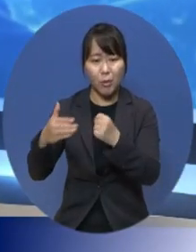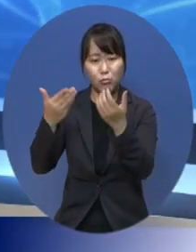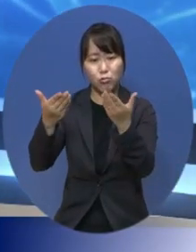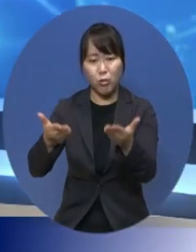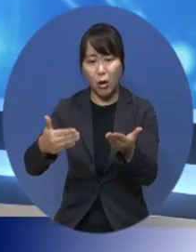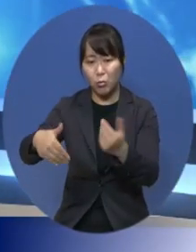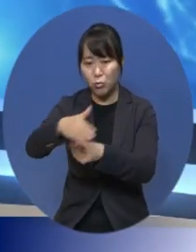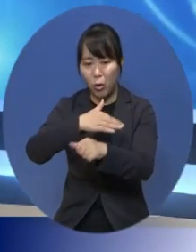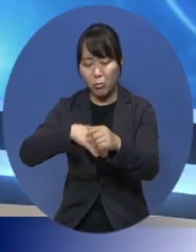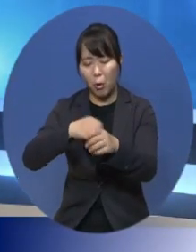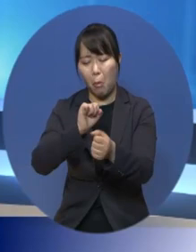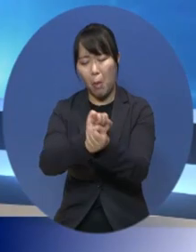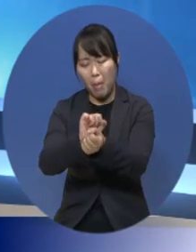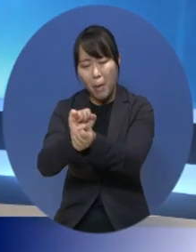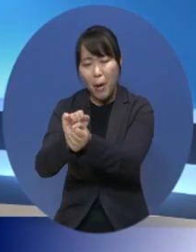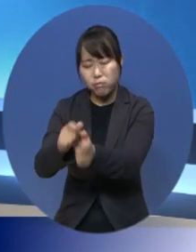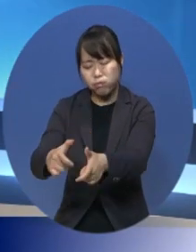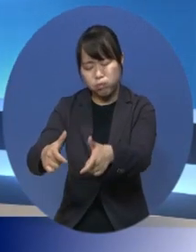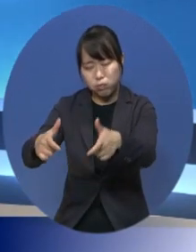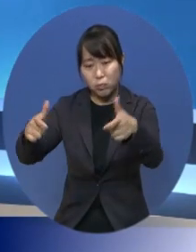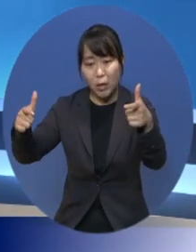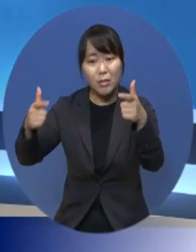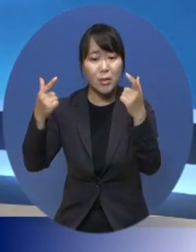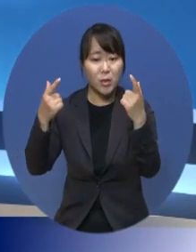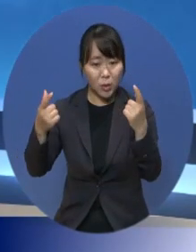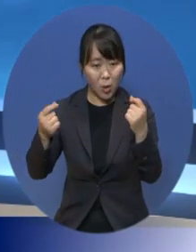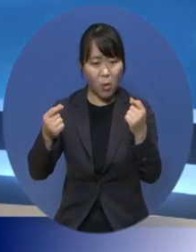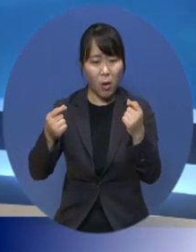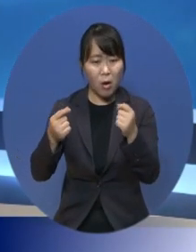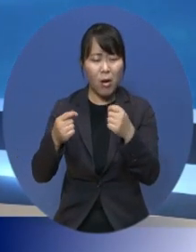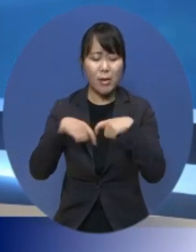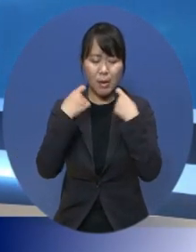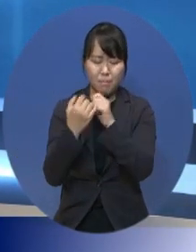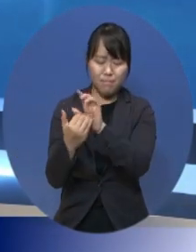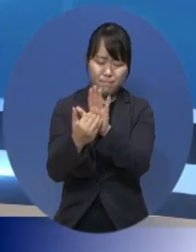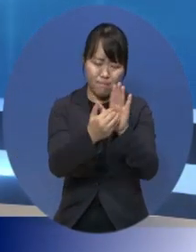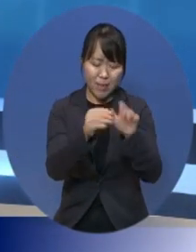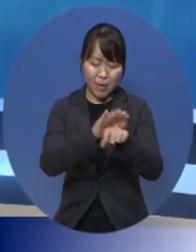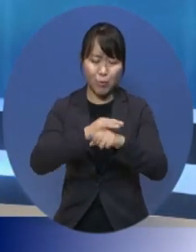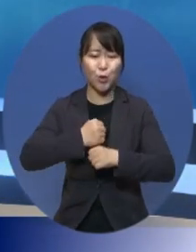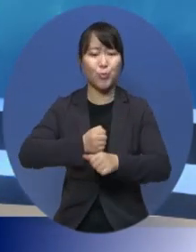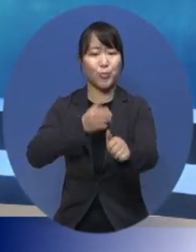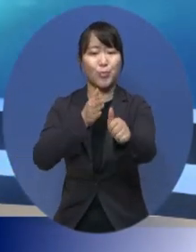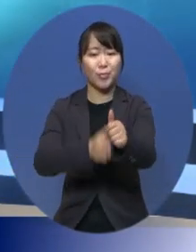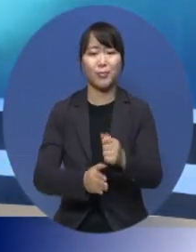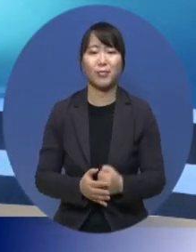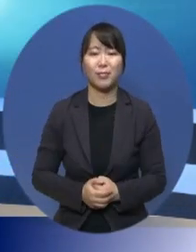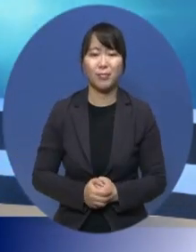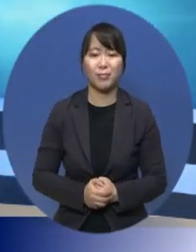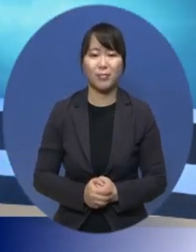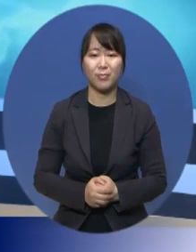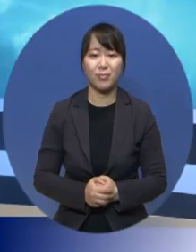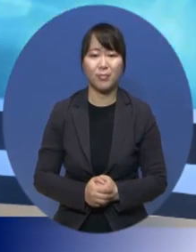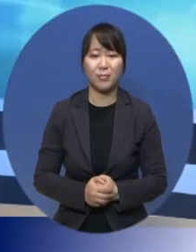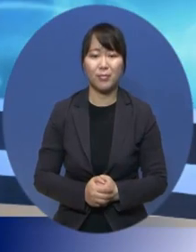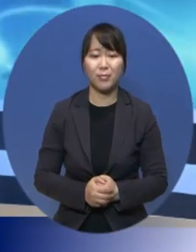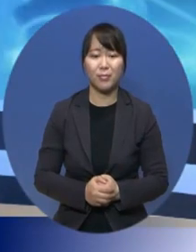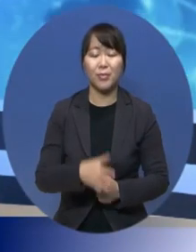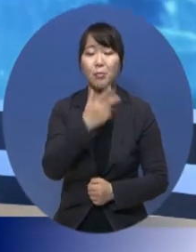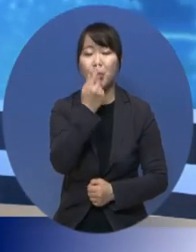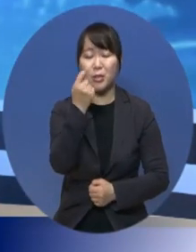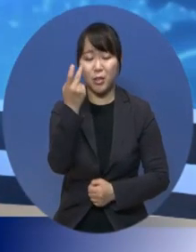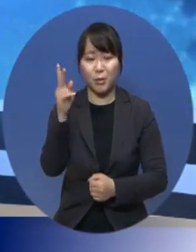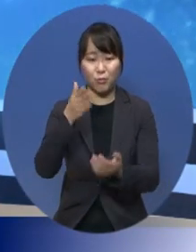휴양지를 중심으로 확진자가 크게 늘고 있는 만큼 방역수칙을 잘 지켜주시기를 당부드립니다. 이상